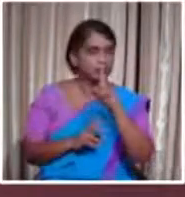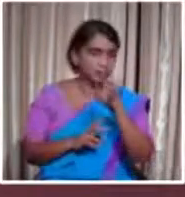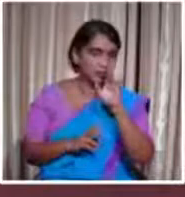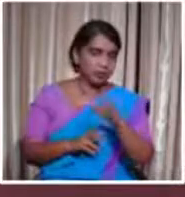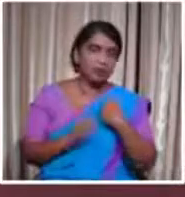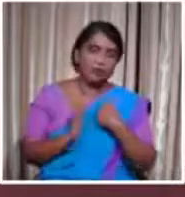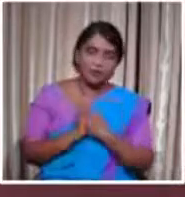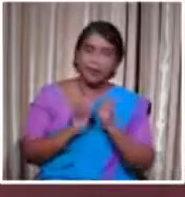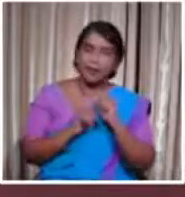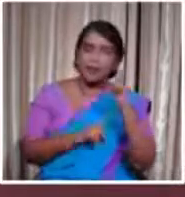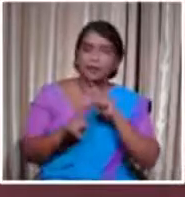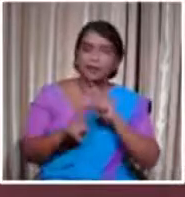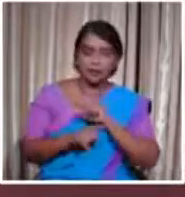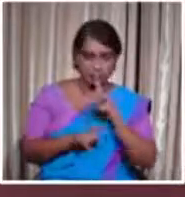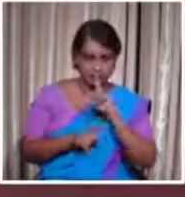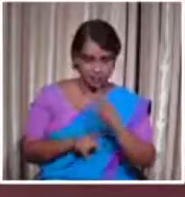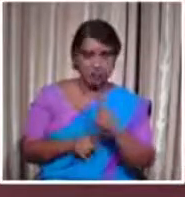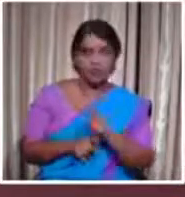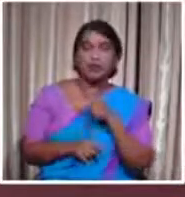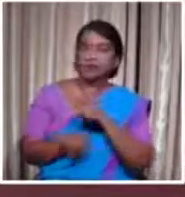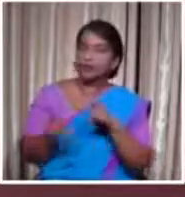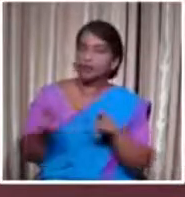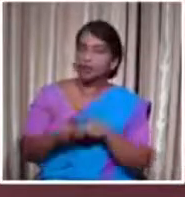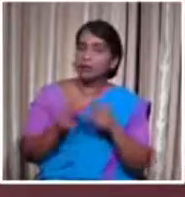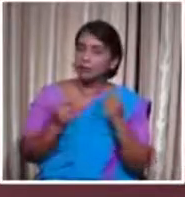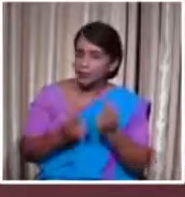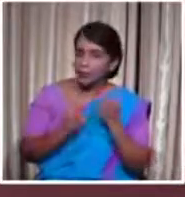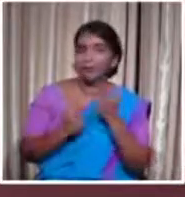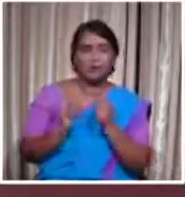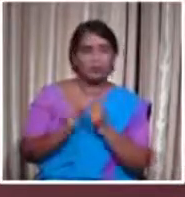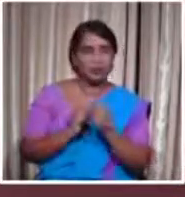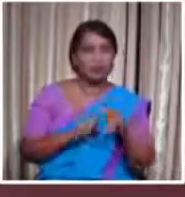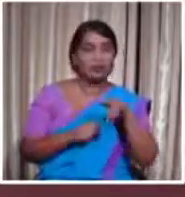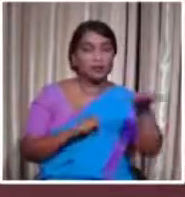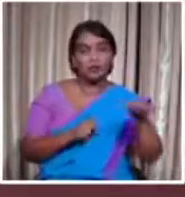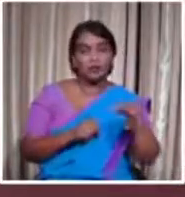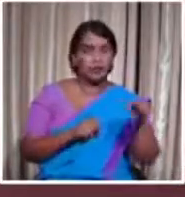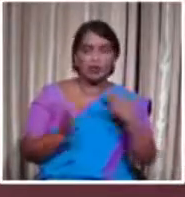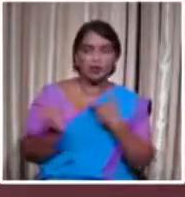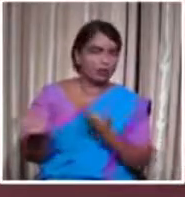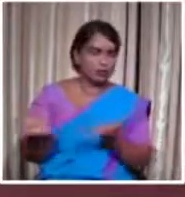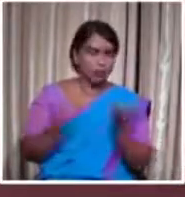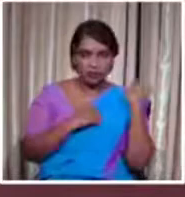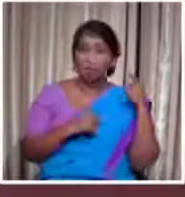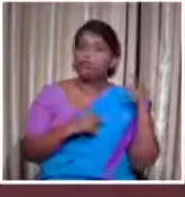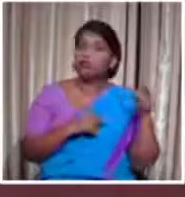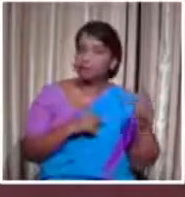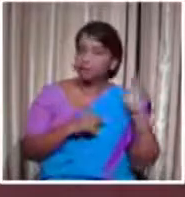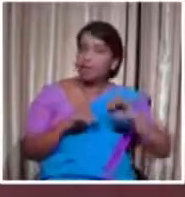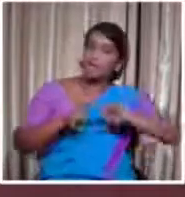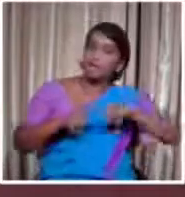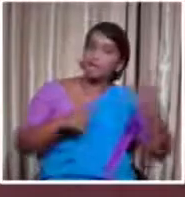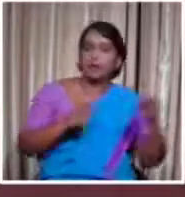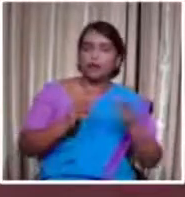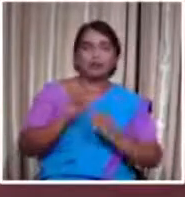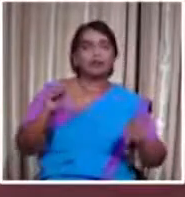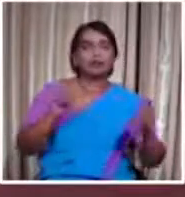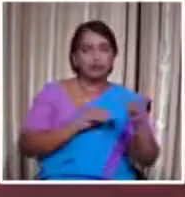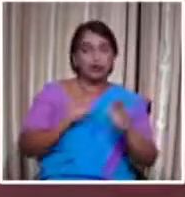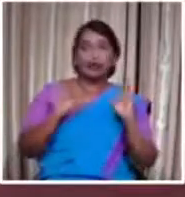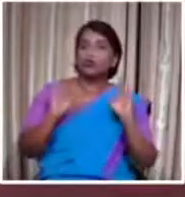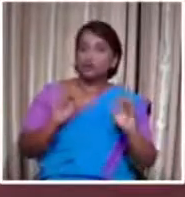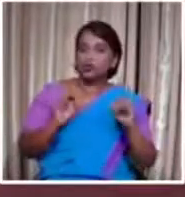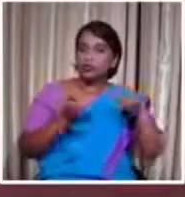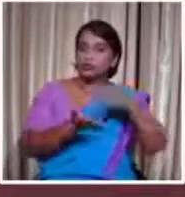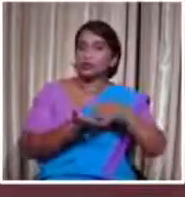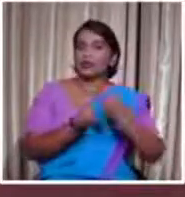මේ ගරු සභාවට දන්වන්න කැමැති. එබැවින් වහාම ක්‍රියාත්මක පරිදිම ස්ථානයේ එතන ඉවත් කර ඒ සඳහා වෙනත් විකල්ප සුදුසු